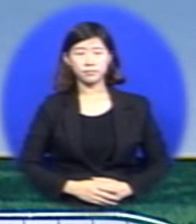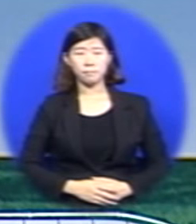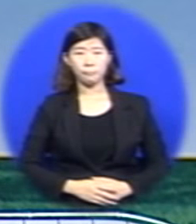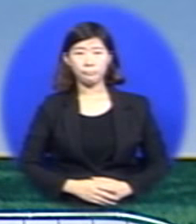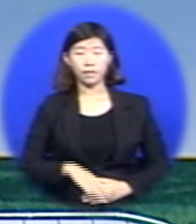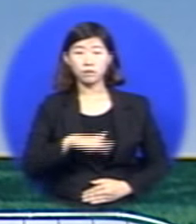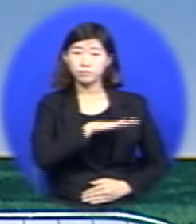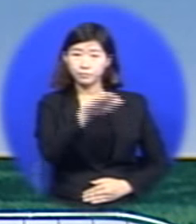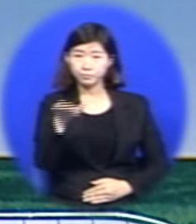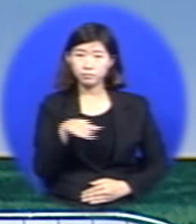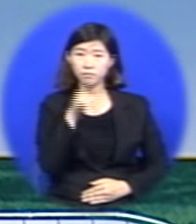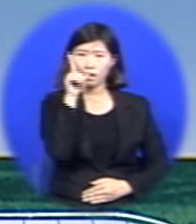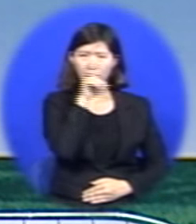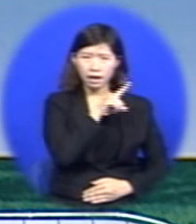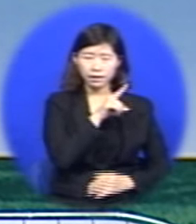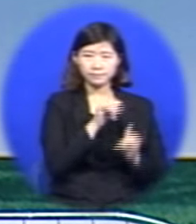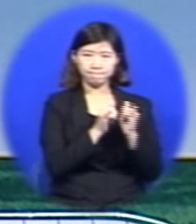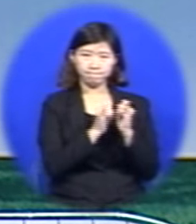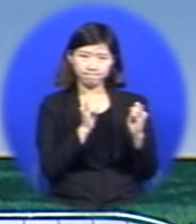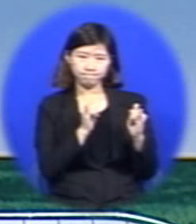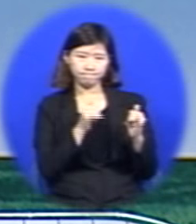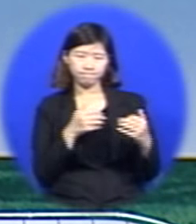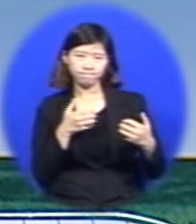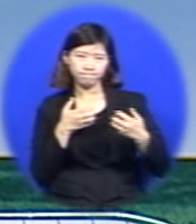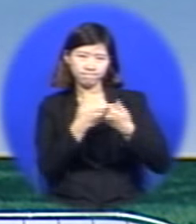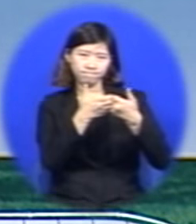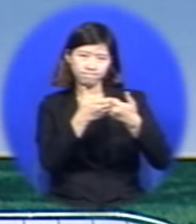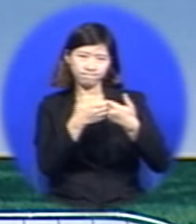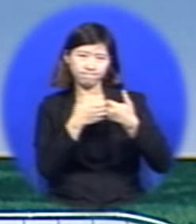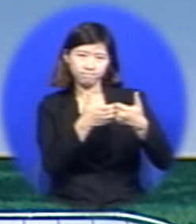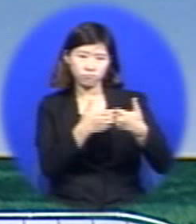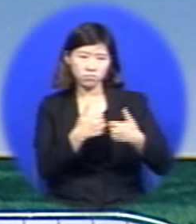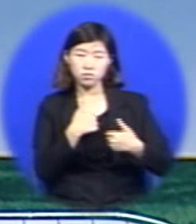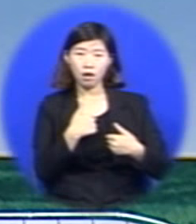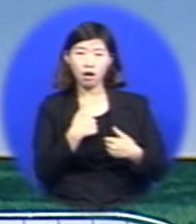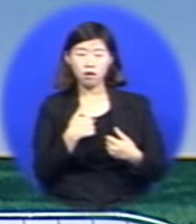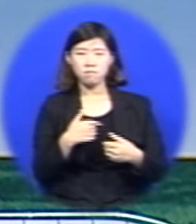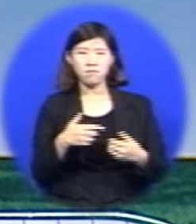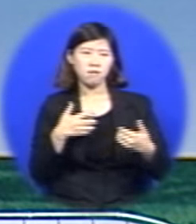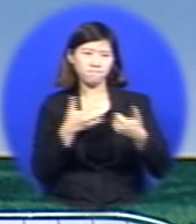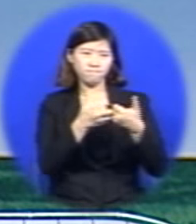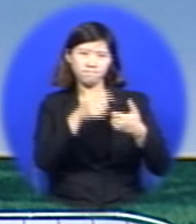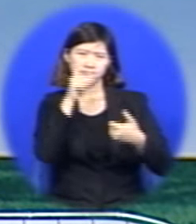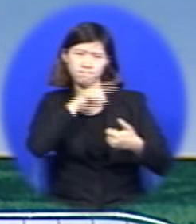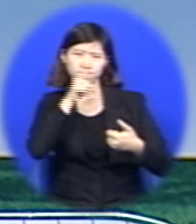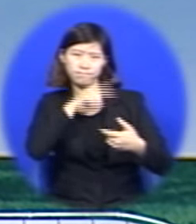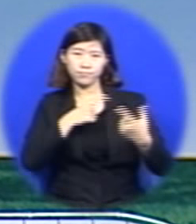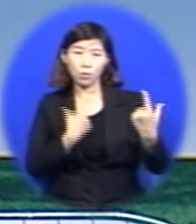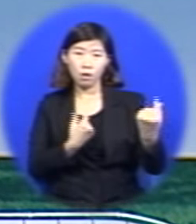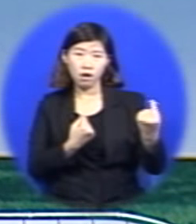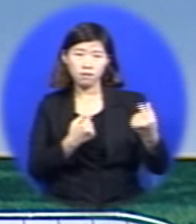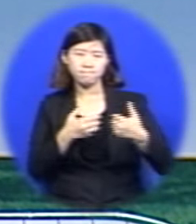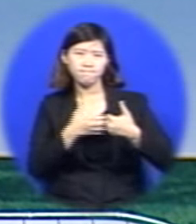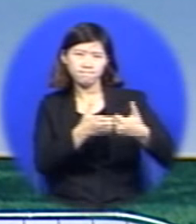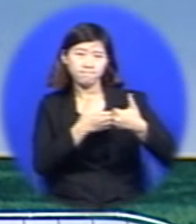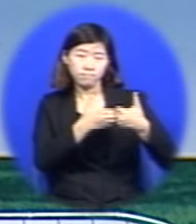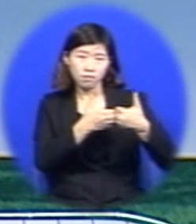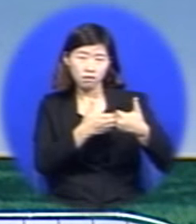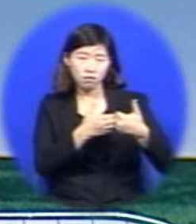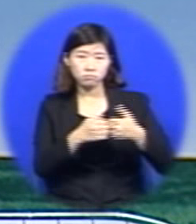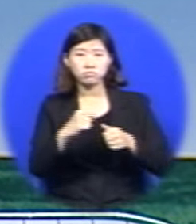우리가 악한 자와 대항해서 나도 모르게 악하게 하다가 내가 악해지는 거예요.